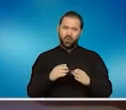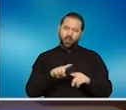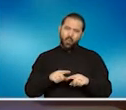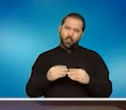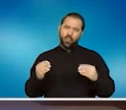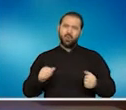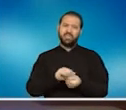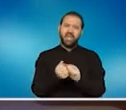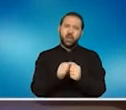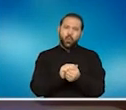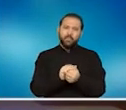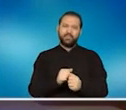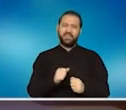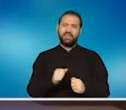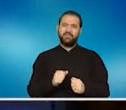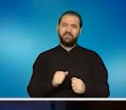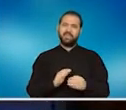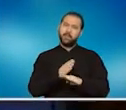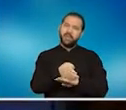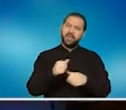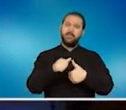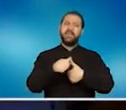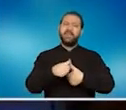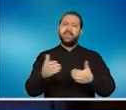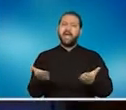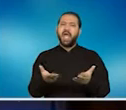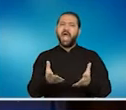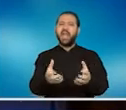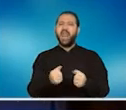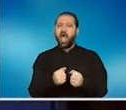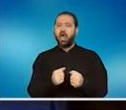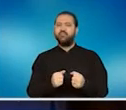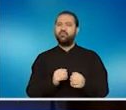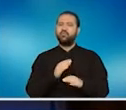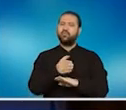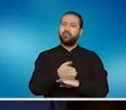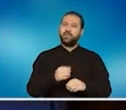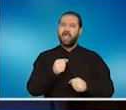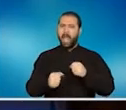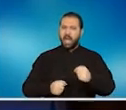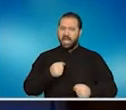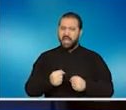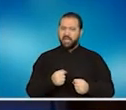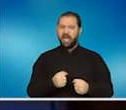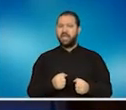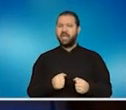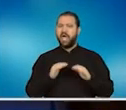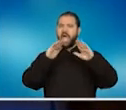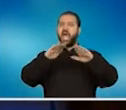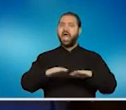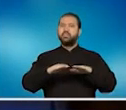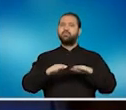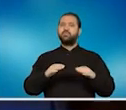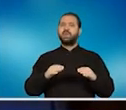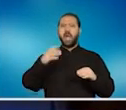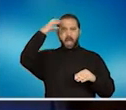multă stăruință, prin relațiile sale, prin influența sa pe care a avut-o asupra